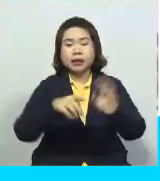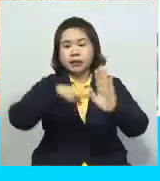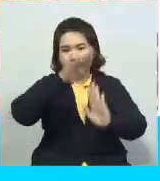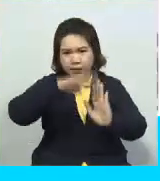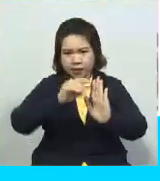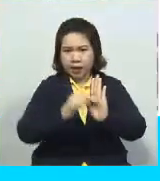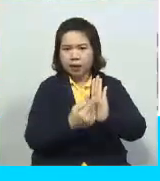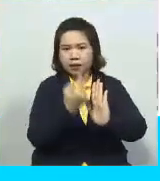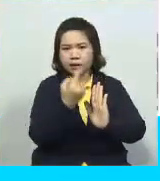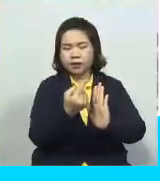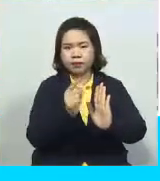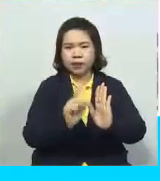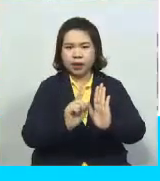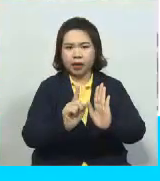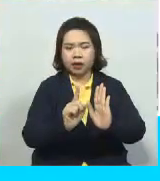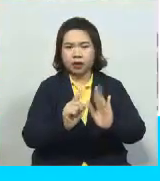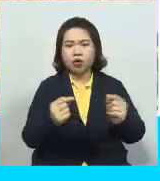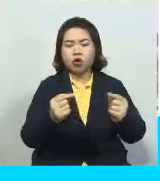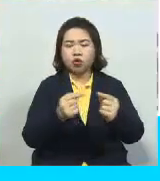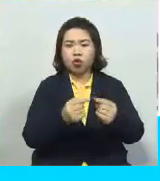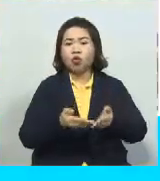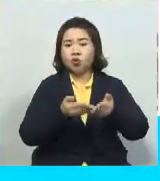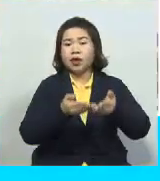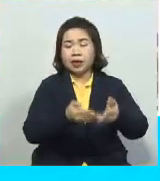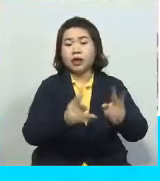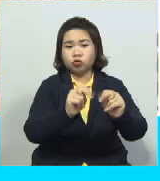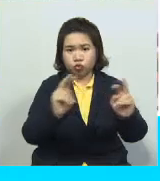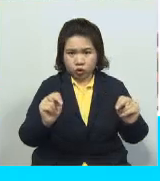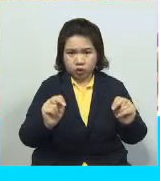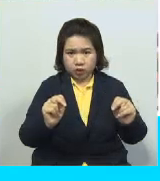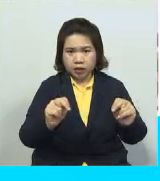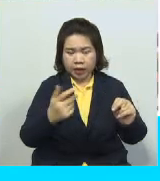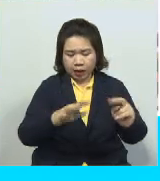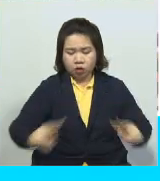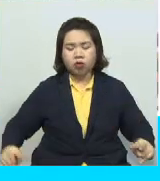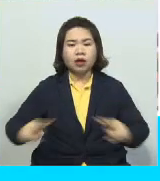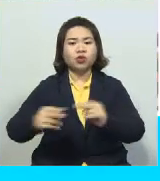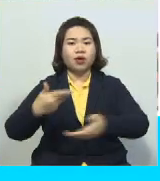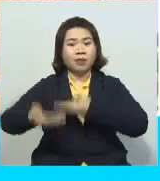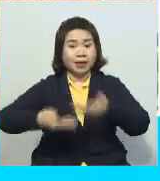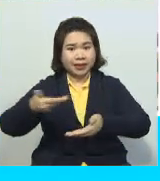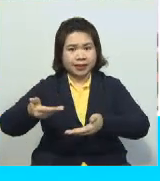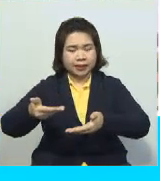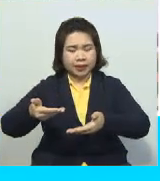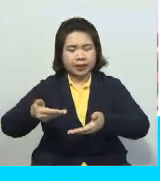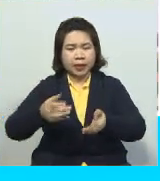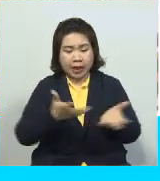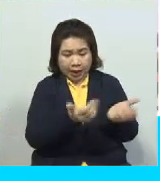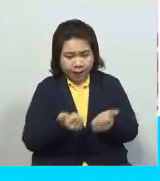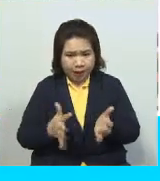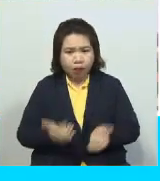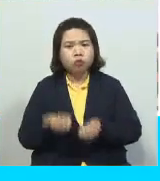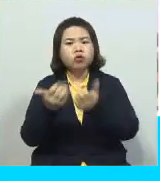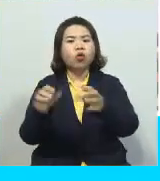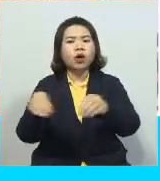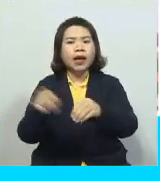ริ่มตั้งแต่ที่ท่าเรือท่าน้ำนนทบุรีแล้วก็ที่กระทรวงพาณิชย์ตรงเนี้ยแล้วก็จะมาส่งตรงที่ใกล้